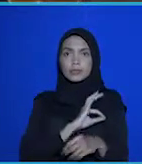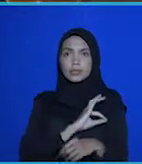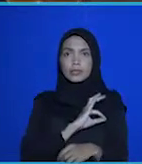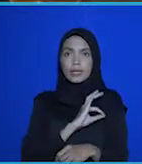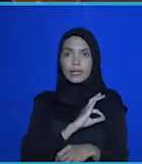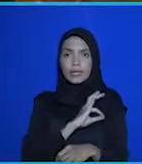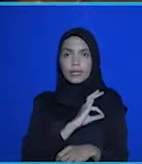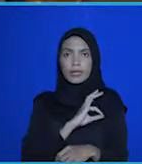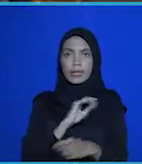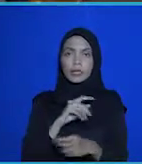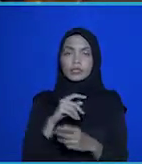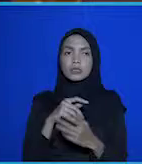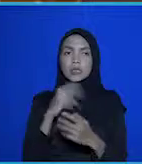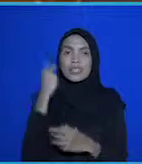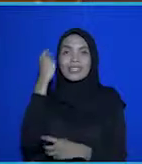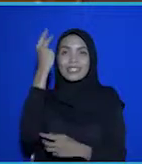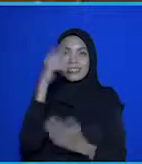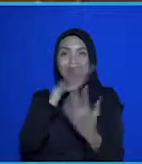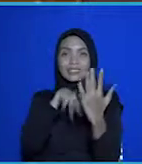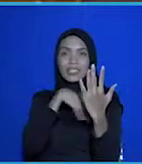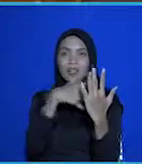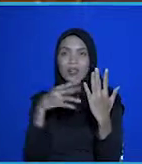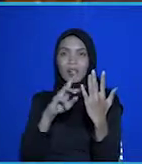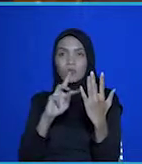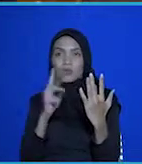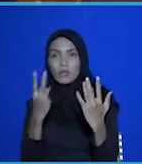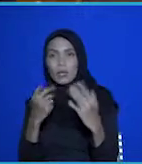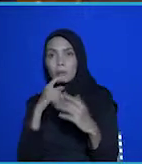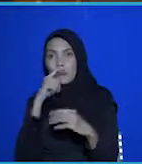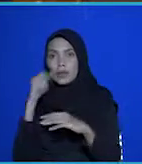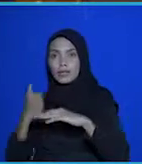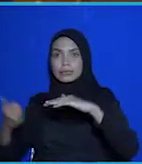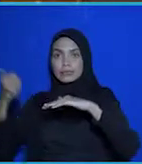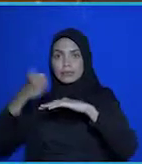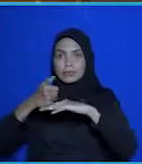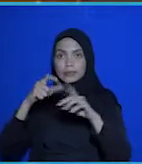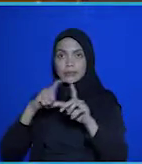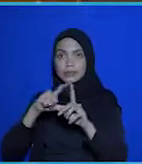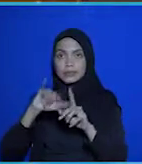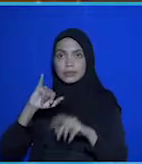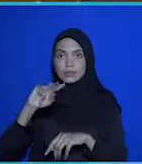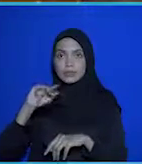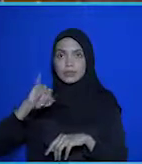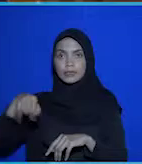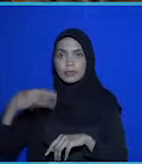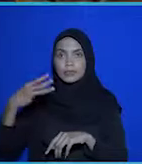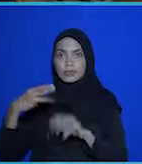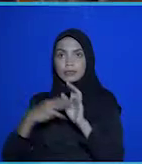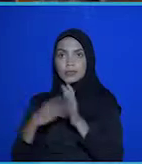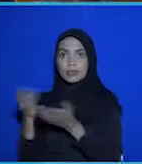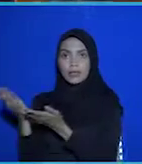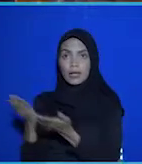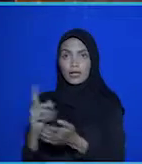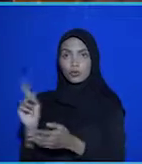itu skenarionya agak kita ubah sedikit. Pak Dirjen, kami persilakan terlebih dahulu untuk